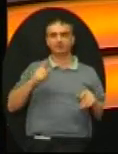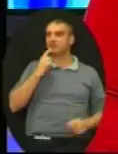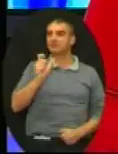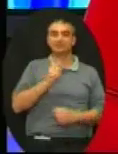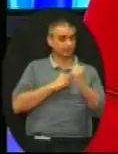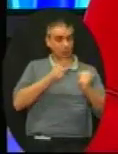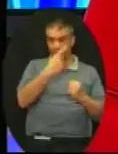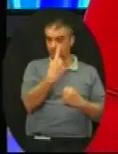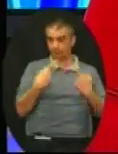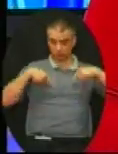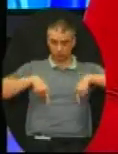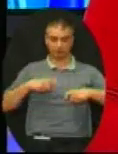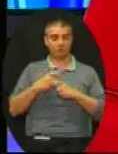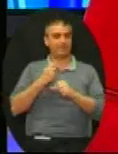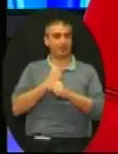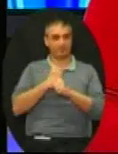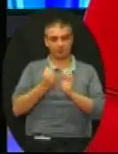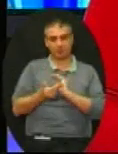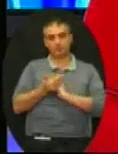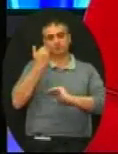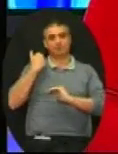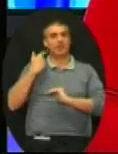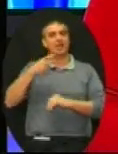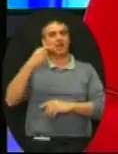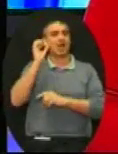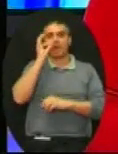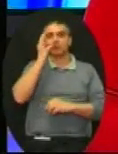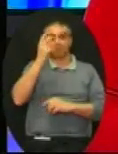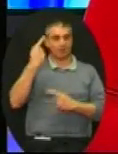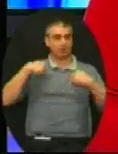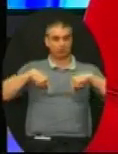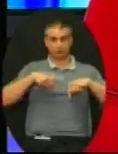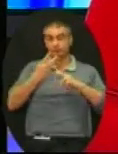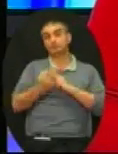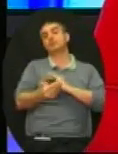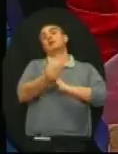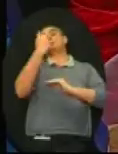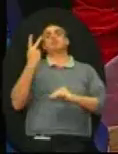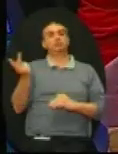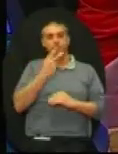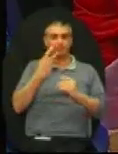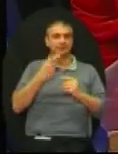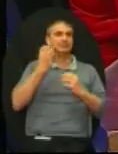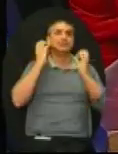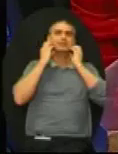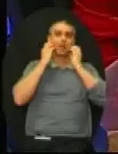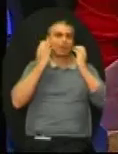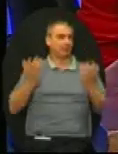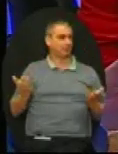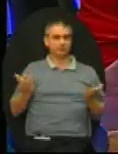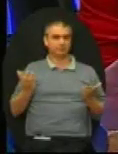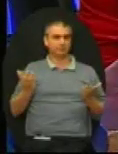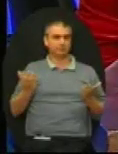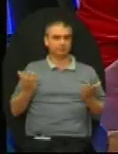ואת כיושבת ראש מפלגת העבודה, קדם לך אהוד ברק כיושב ראש מפלגת העבודה, קדם לשניכם יצחק רבין כיושב ראש מפלגת